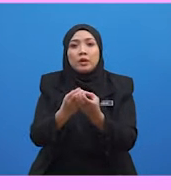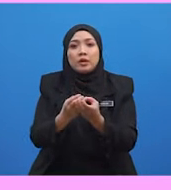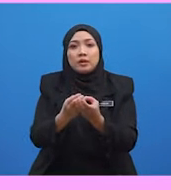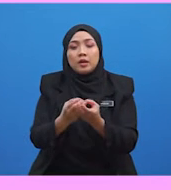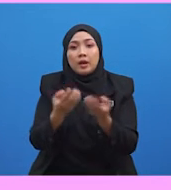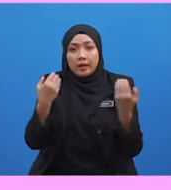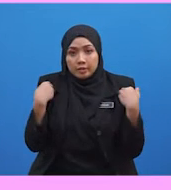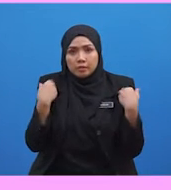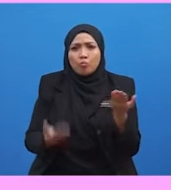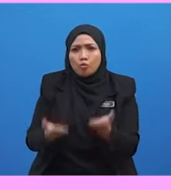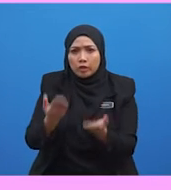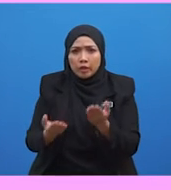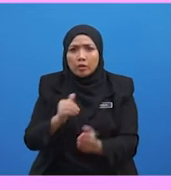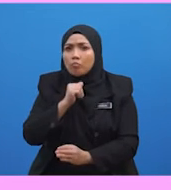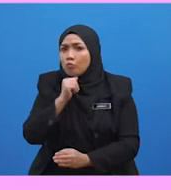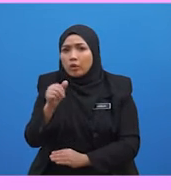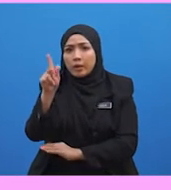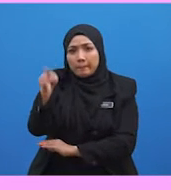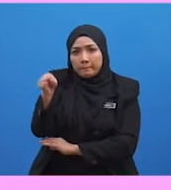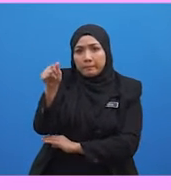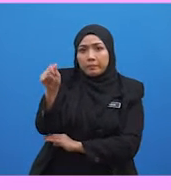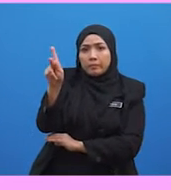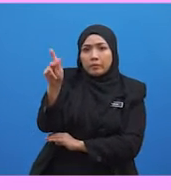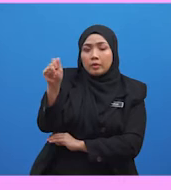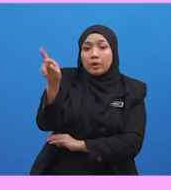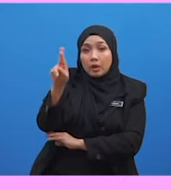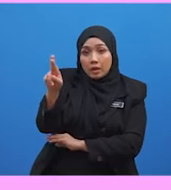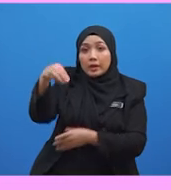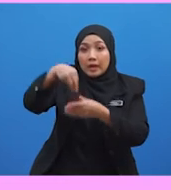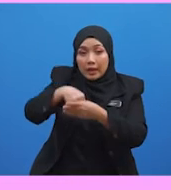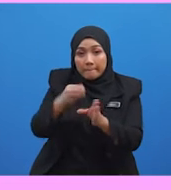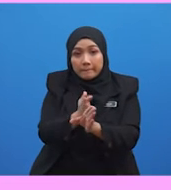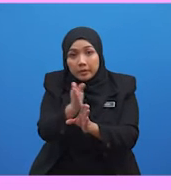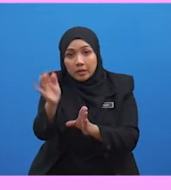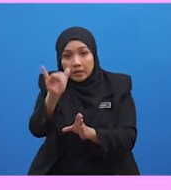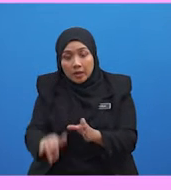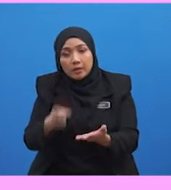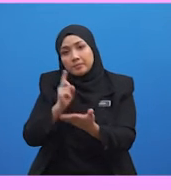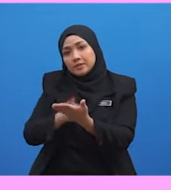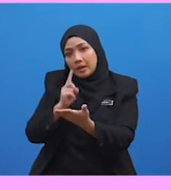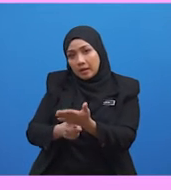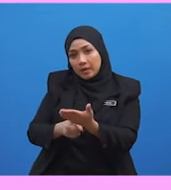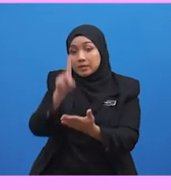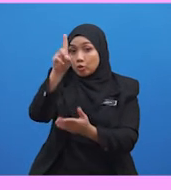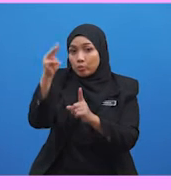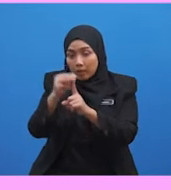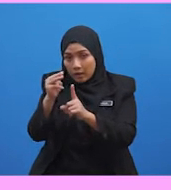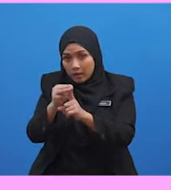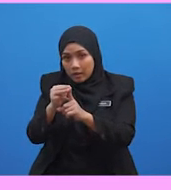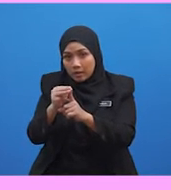terlibat mungkin bukan pakar dalam bidang yang dibincangkan